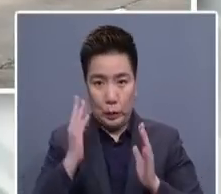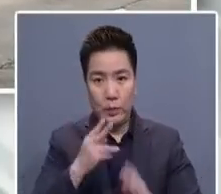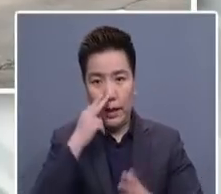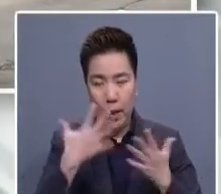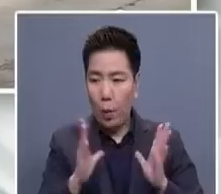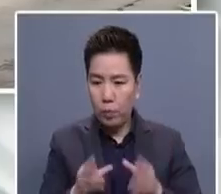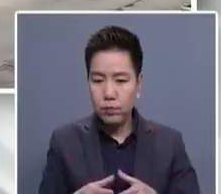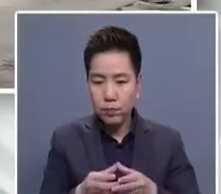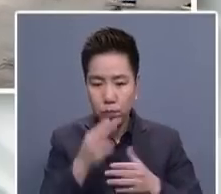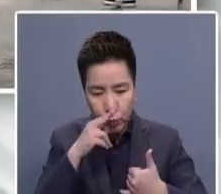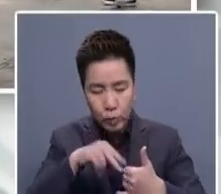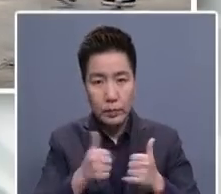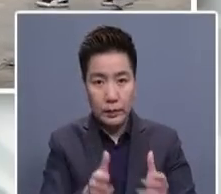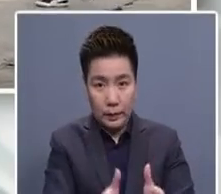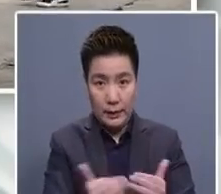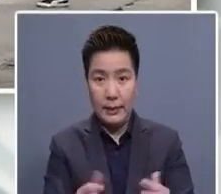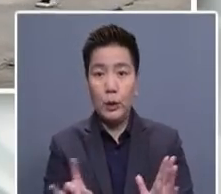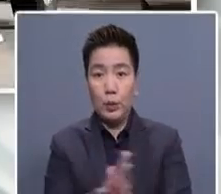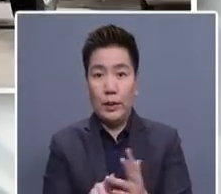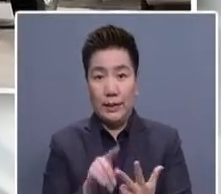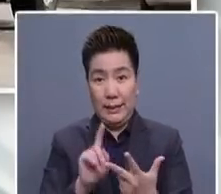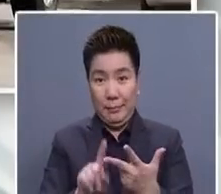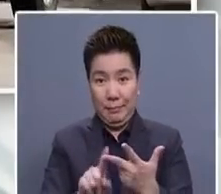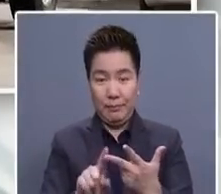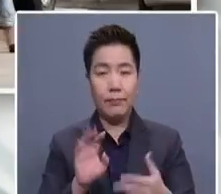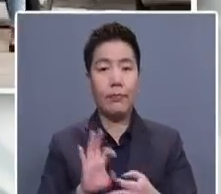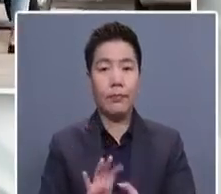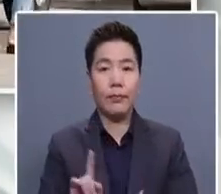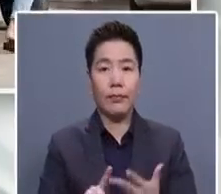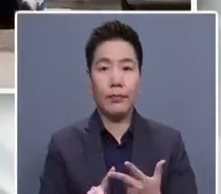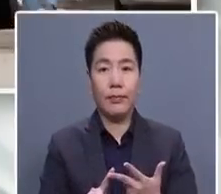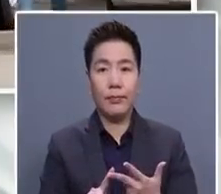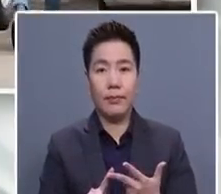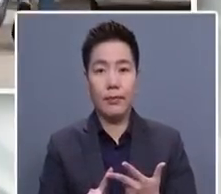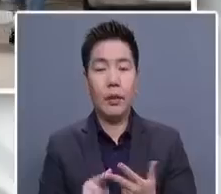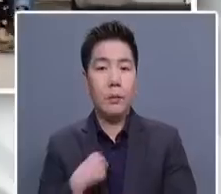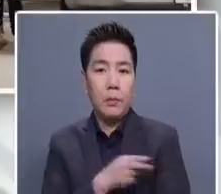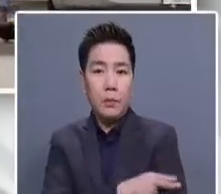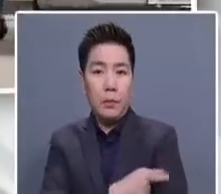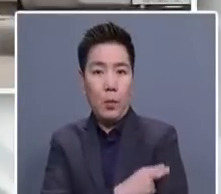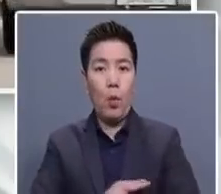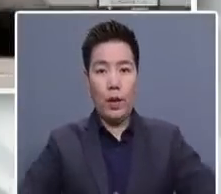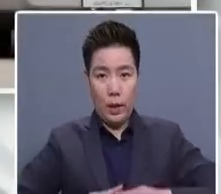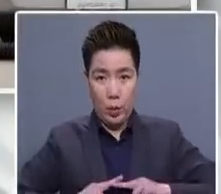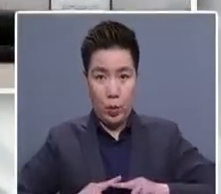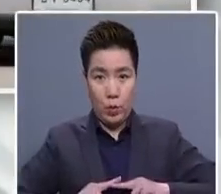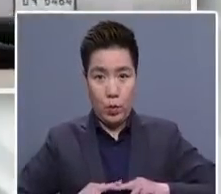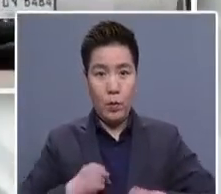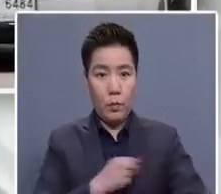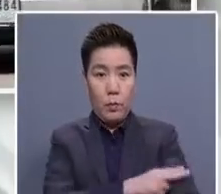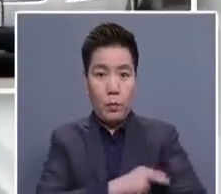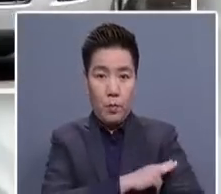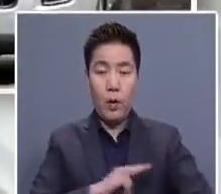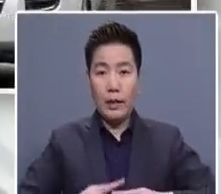าการแล้วจำนวนหนึ่งส่วนสุดท้ายเลยก็คือว่าในส่วนของโรงพยาบาลเอกชนเนี่ยก็จะมี